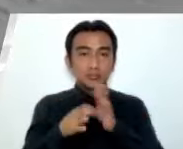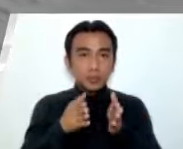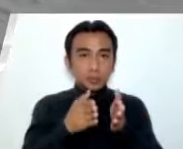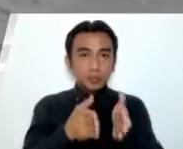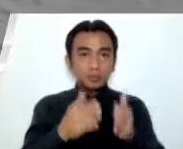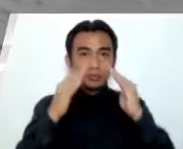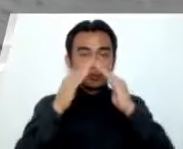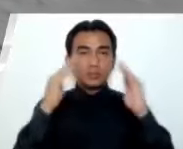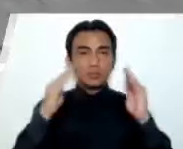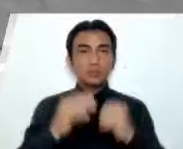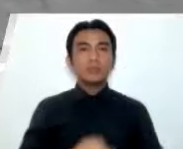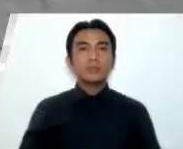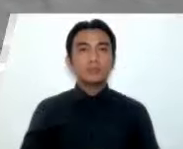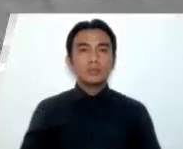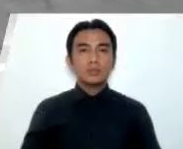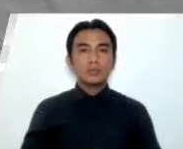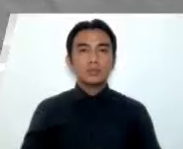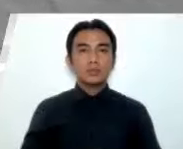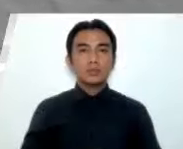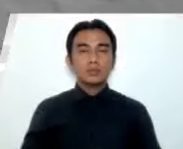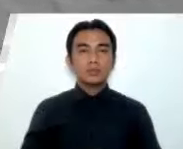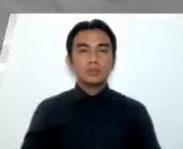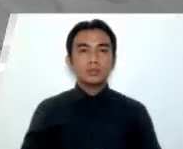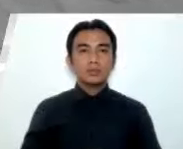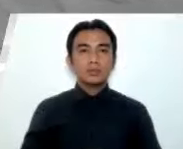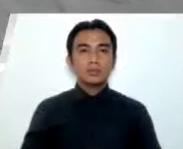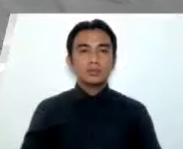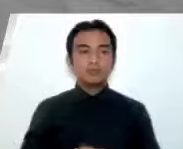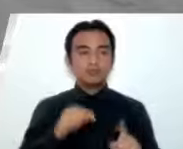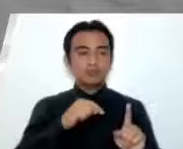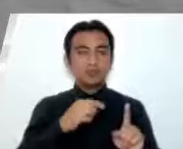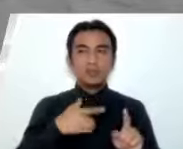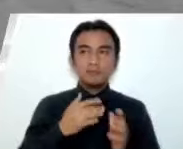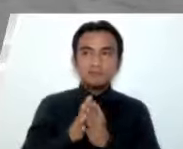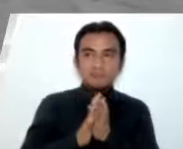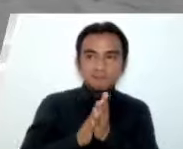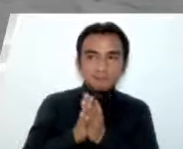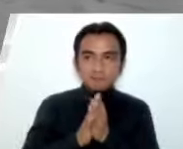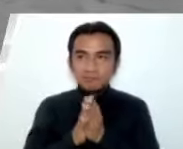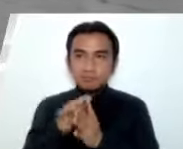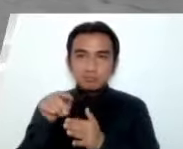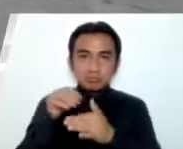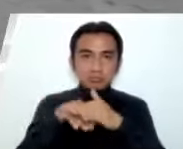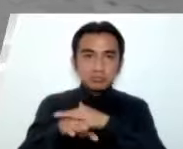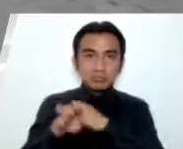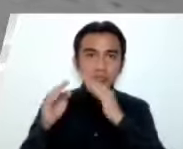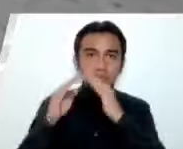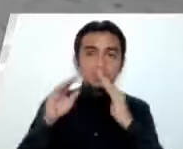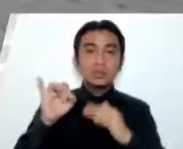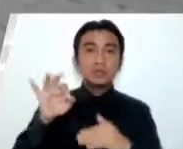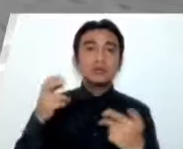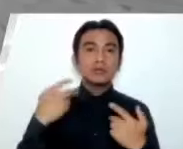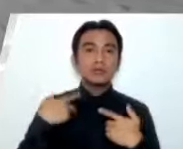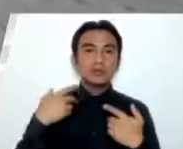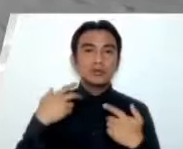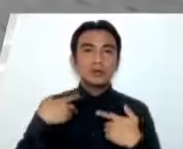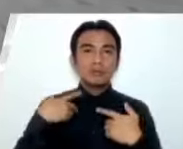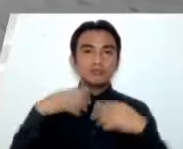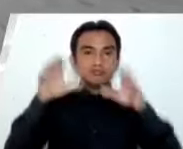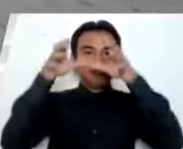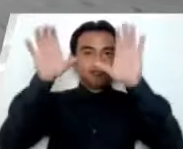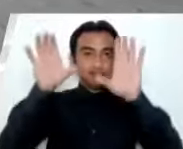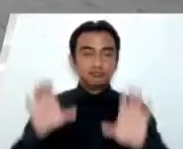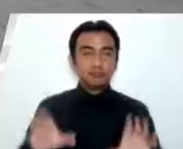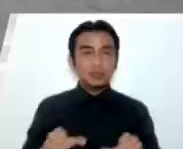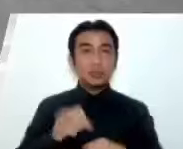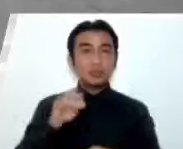na hindi maging mainit sa mata ng mga magnanakaw ang loob ng inyong bahay kung may kurtina. Kung tingin mo ay may